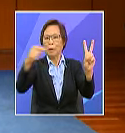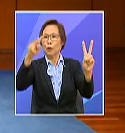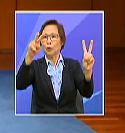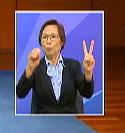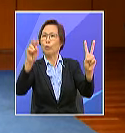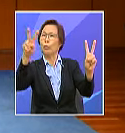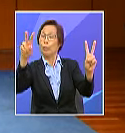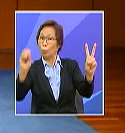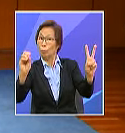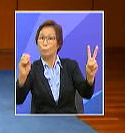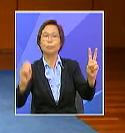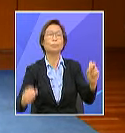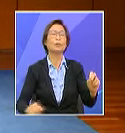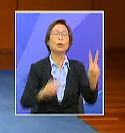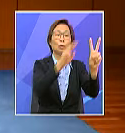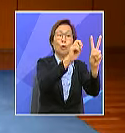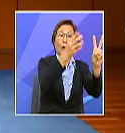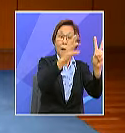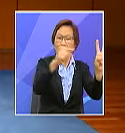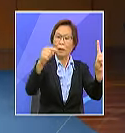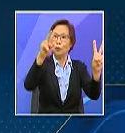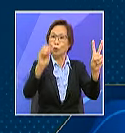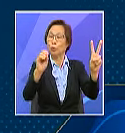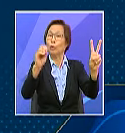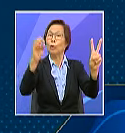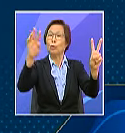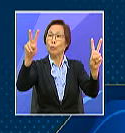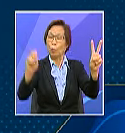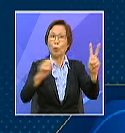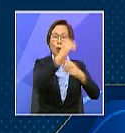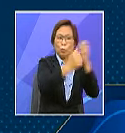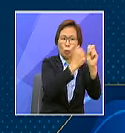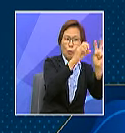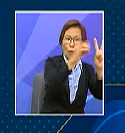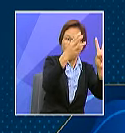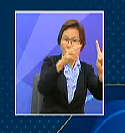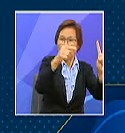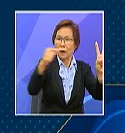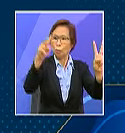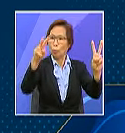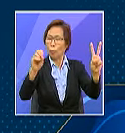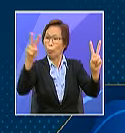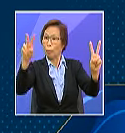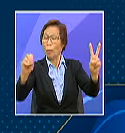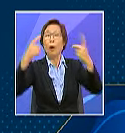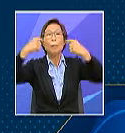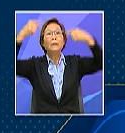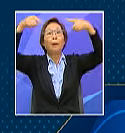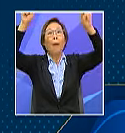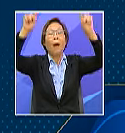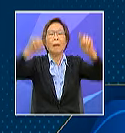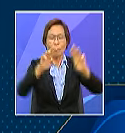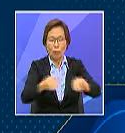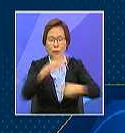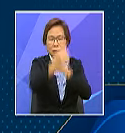2020 jika kita lihat TransTV N D pada 2016 ke 2020 pencapaian